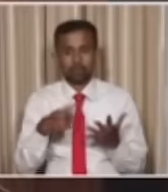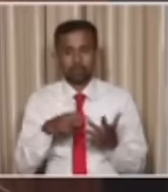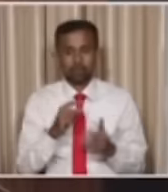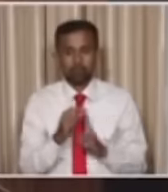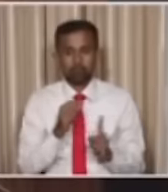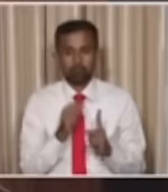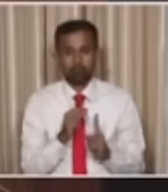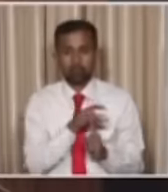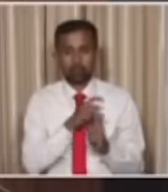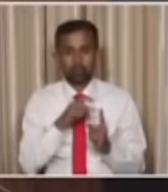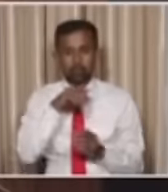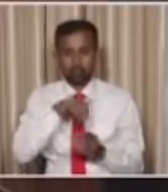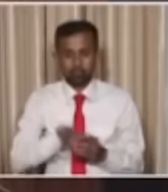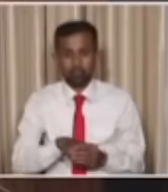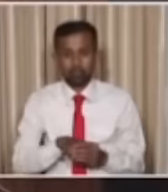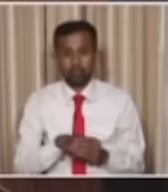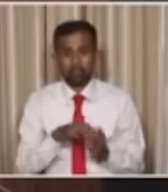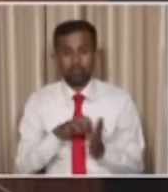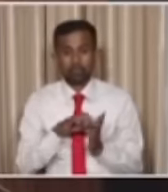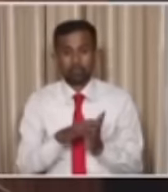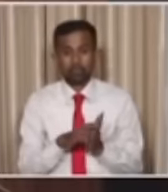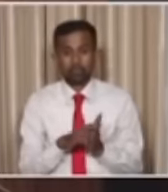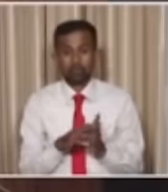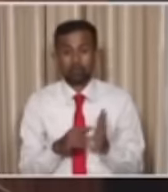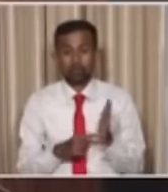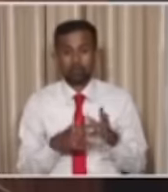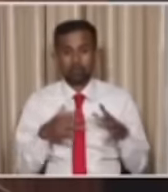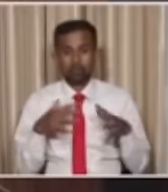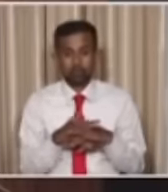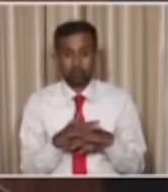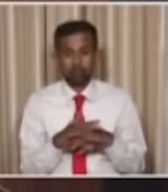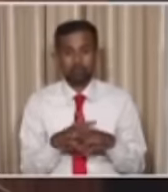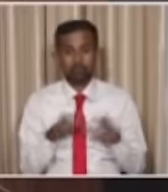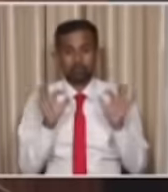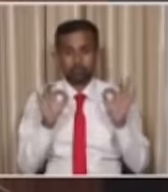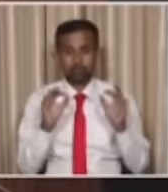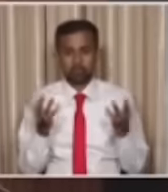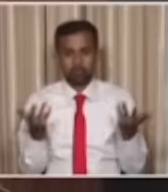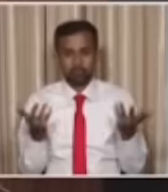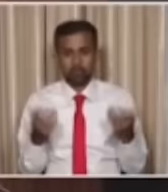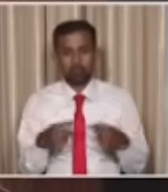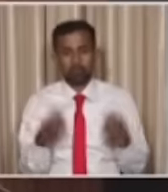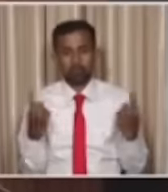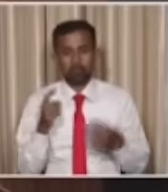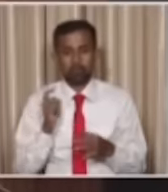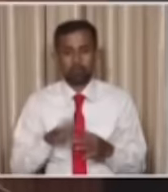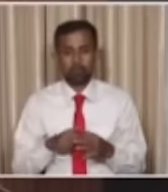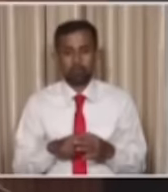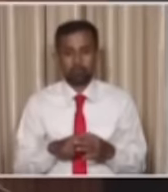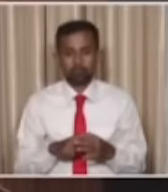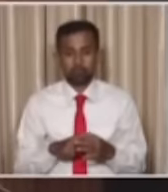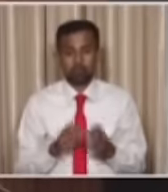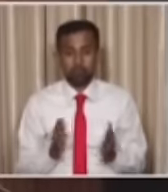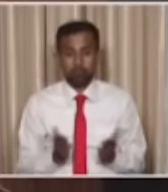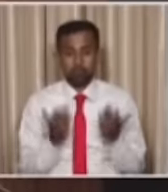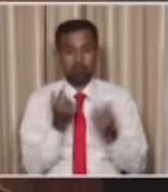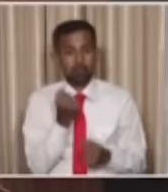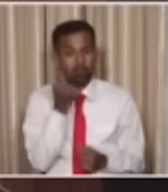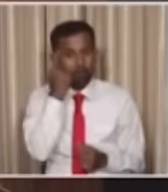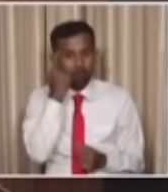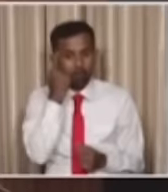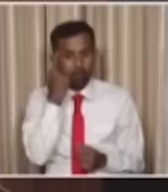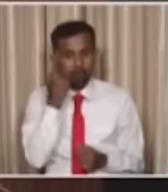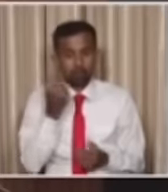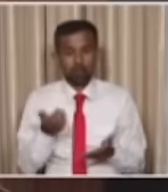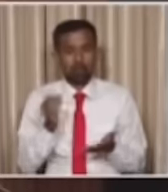පාර්ලිමේන්තු සම්ප්‍රදායන් තුළ ව්‍යවස්ථා ස්ථාර නියෝග තුළ රීති පද්ධති තුළ කොයිතරම් සාධනීයද නැද්ද කියන කාරණාව වෙනම කාරණාවක්. නමුත් මේ මැද වෙච්ච කාරණා ගැන